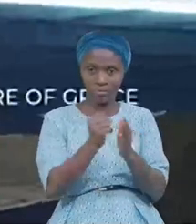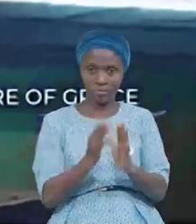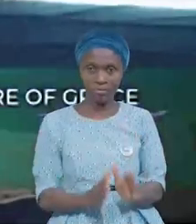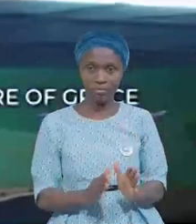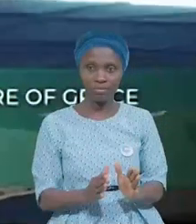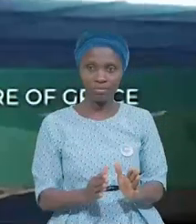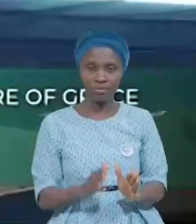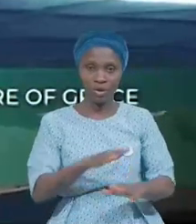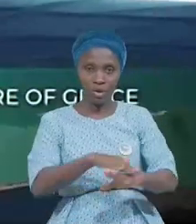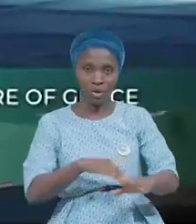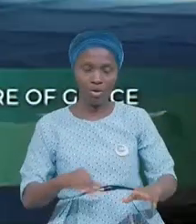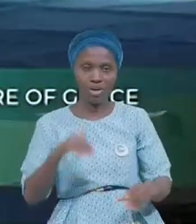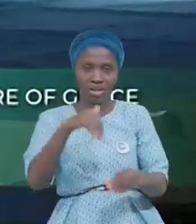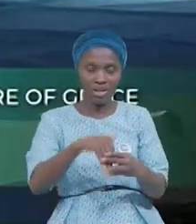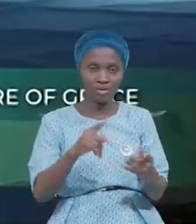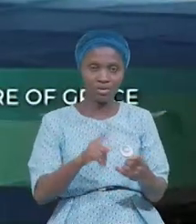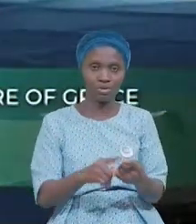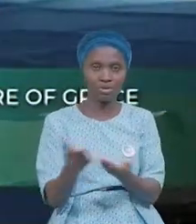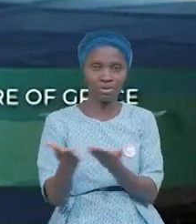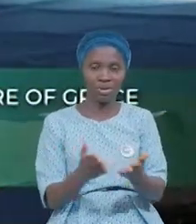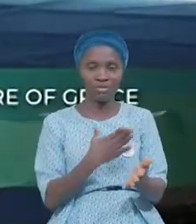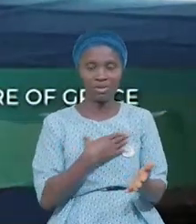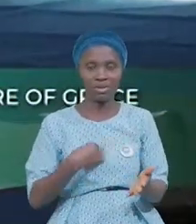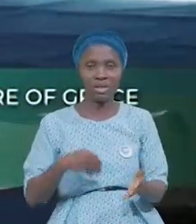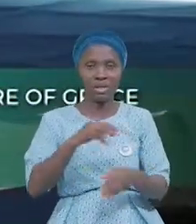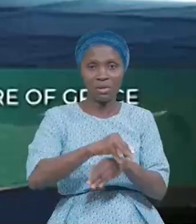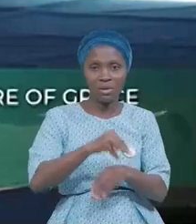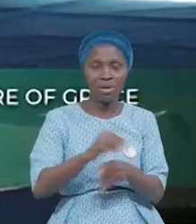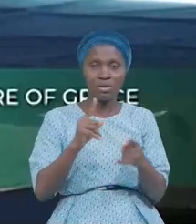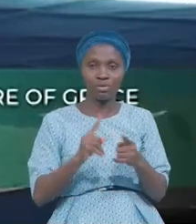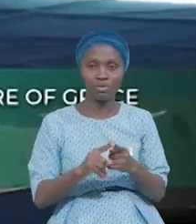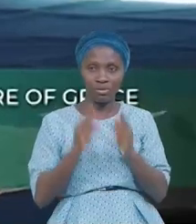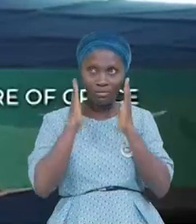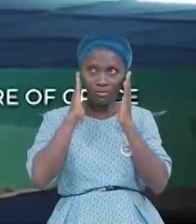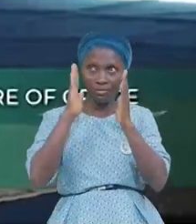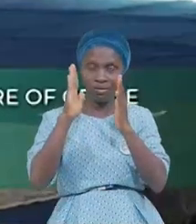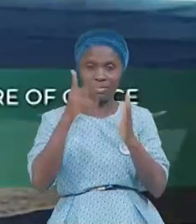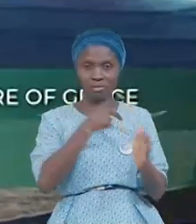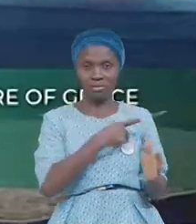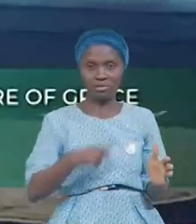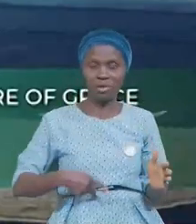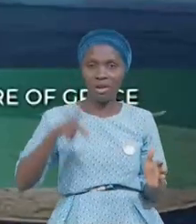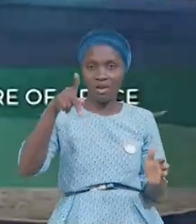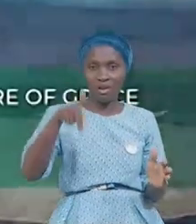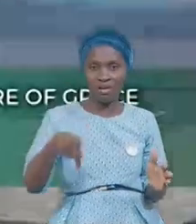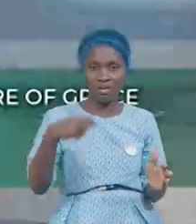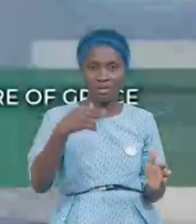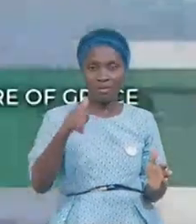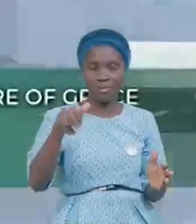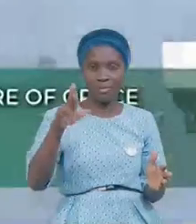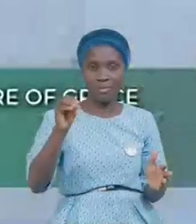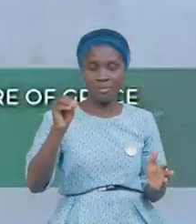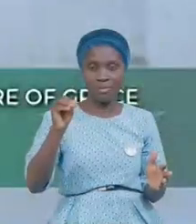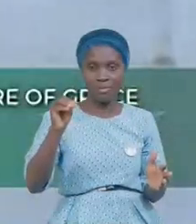appelé dans le service et dans le ministère pour faire face à Pharaon. Et il est allé, Pharaon